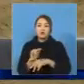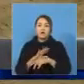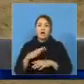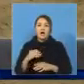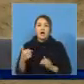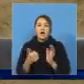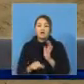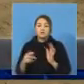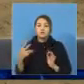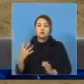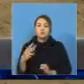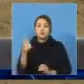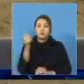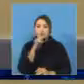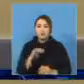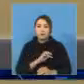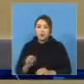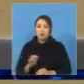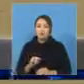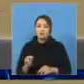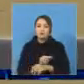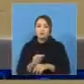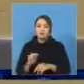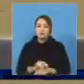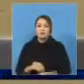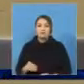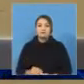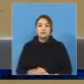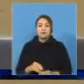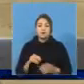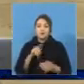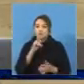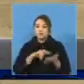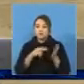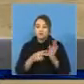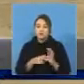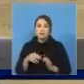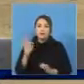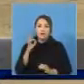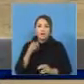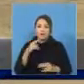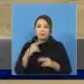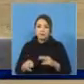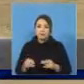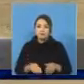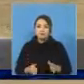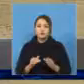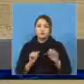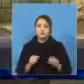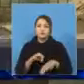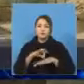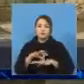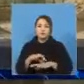миллион теңге жұмсалады. Жоспар бойынша құрылыс қазан айында аяқталуы тиіс. Қазір мұнда жүргіншілер жолын төсеу, қорғау жұмысы жүріп